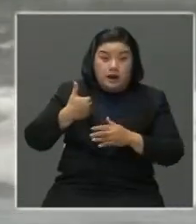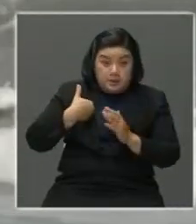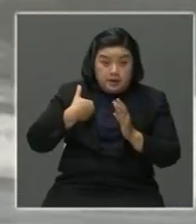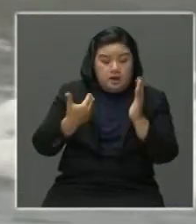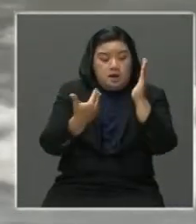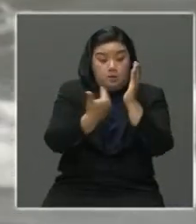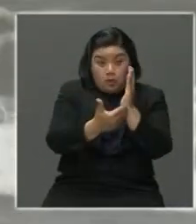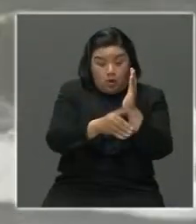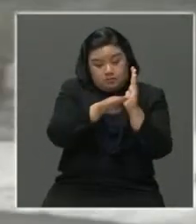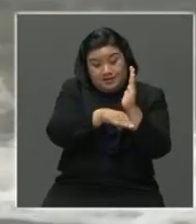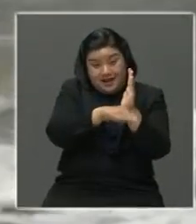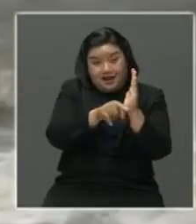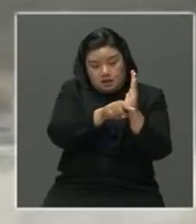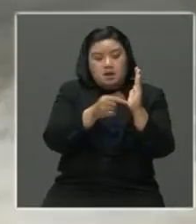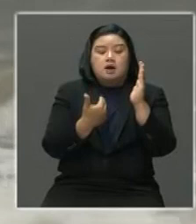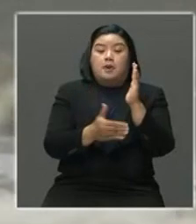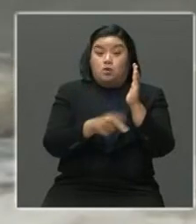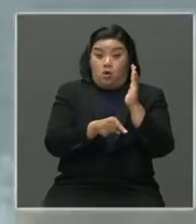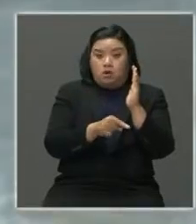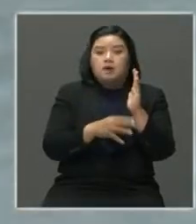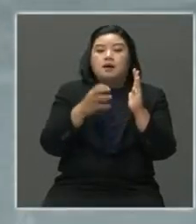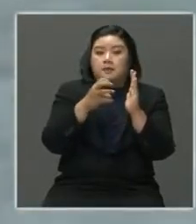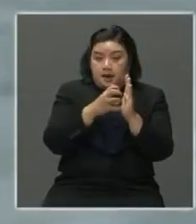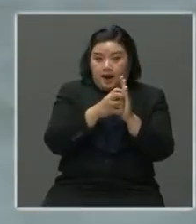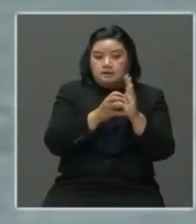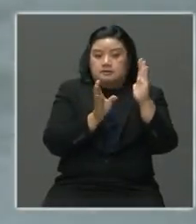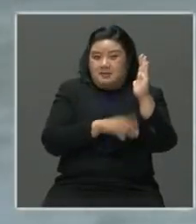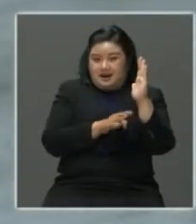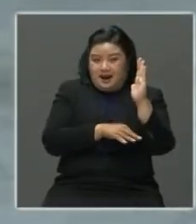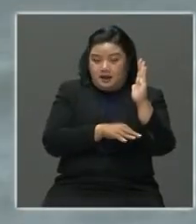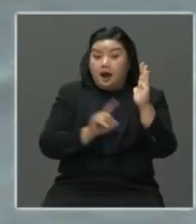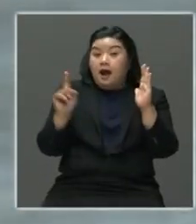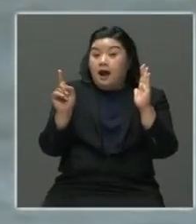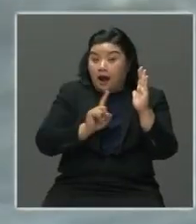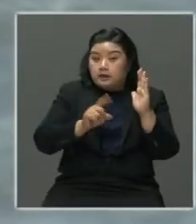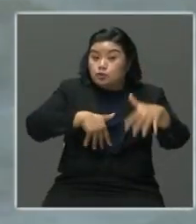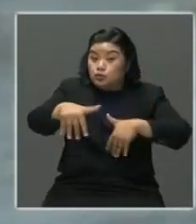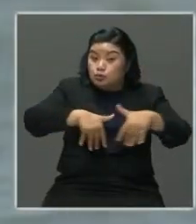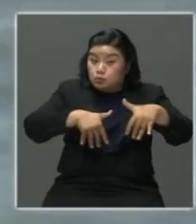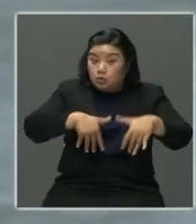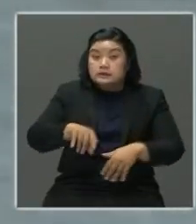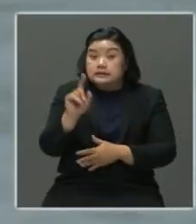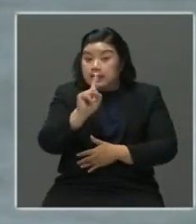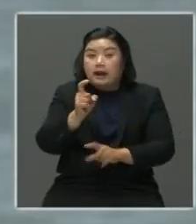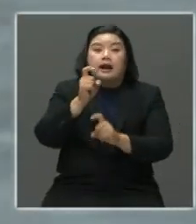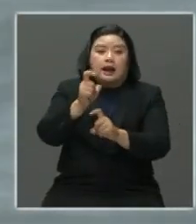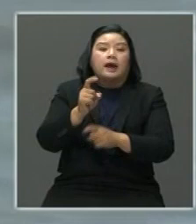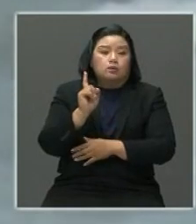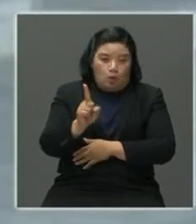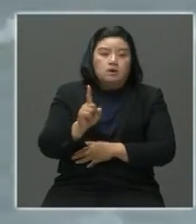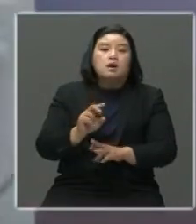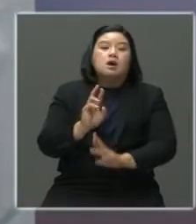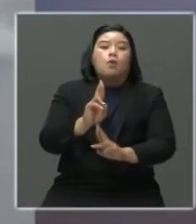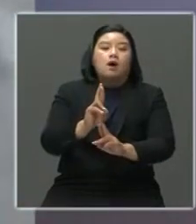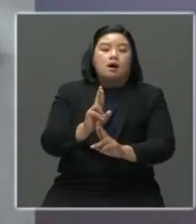ออกเฉียงเหนือตอนล่างภาคตะวันออกภาคกลางและภาคใต้ค่ะประชาชนที่อยู่ในพื้นที่เสี่ยงภัยต้องระวังด้วยนะคะเพราะว่าอาจจ